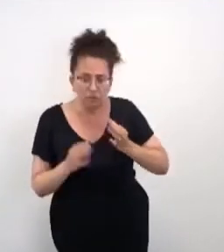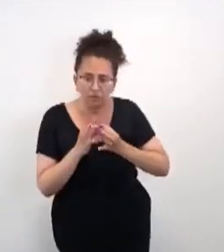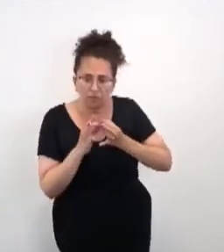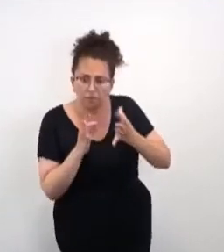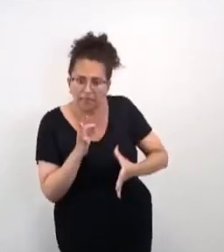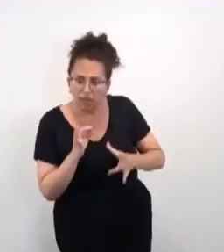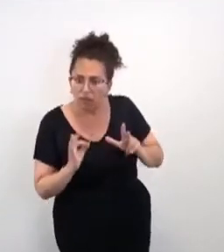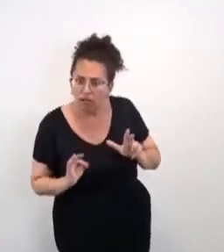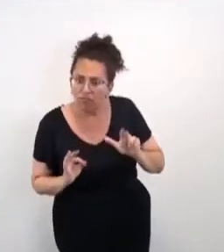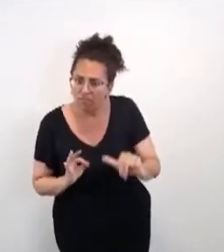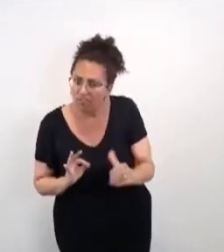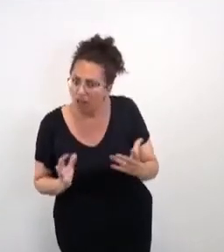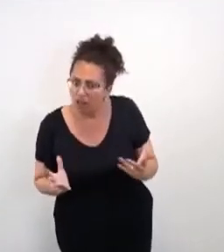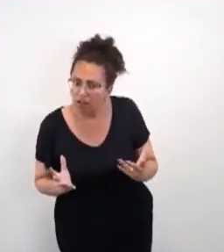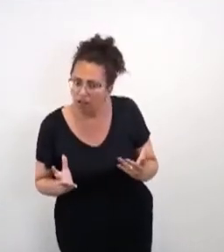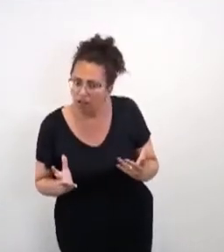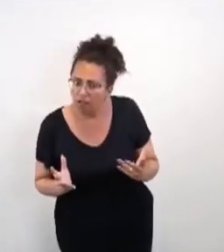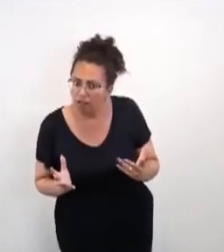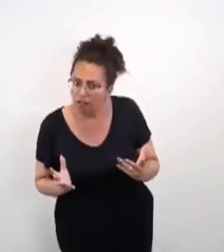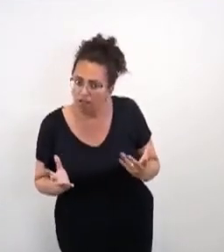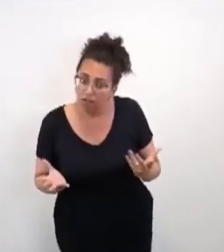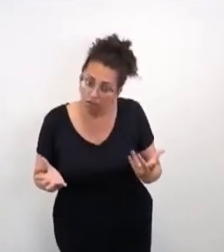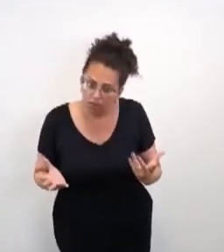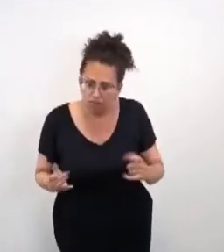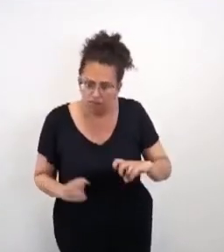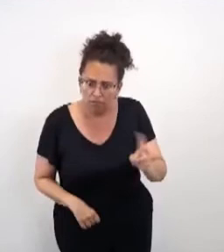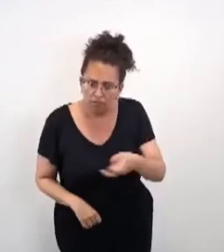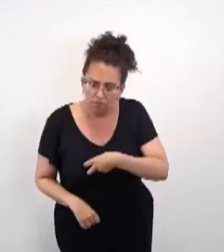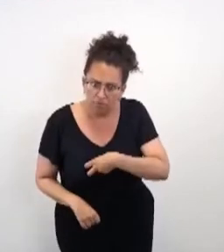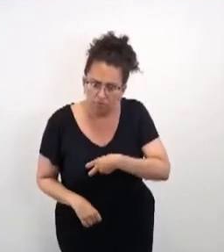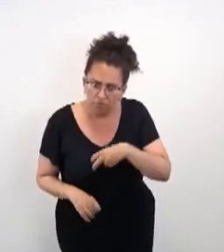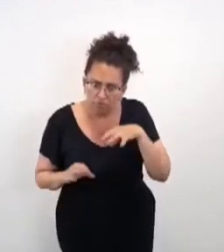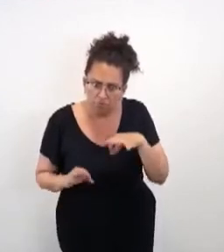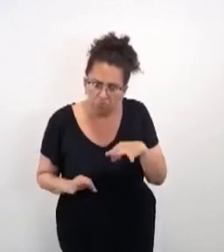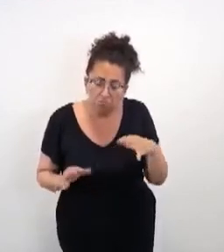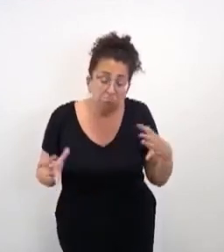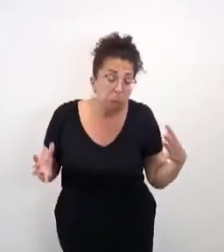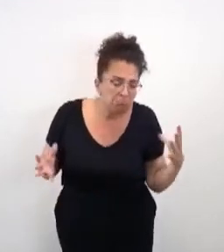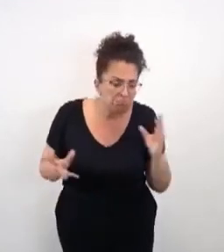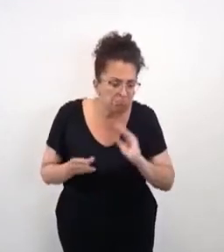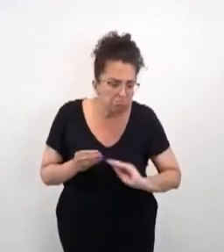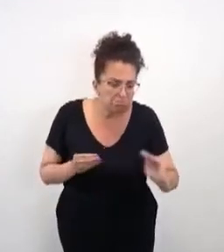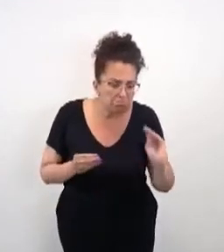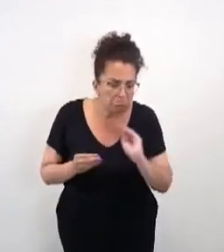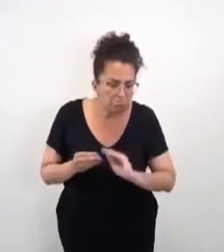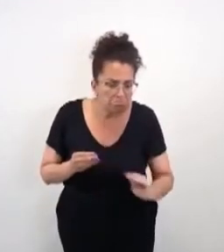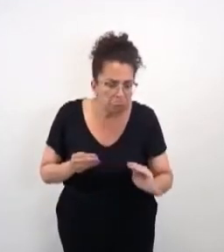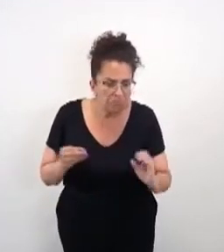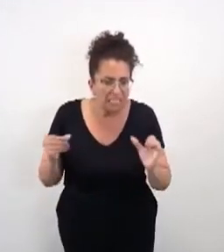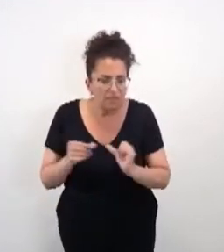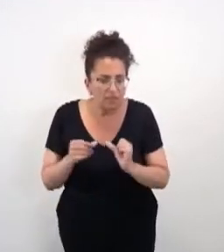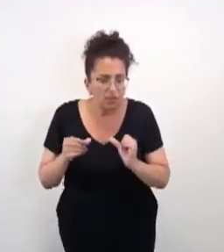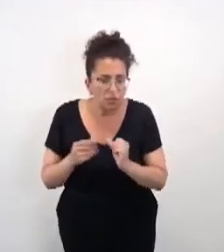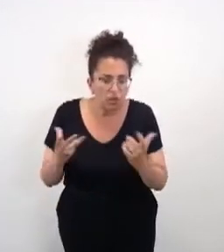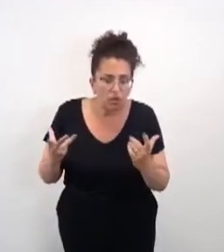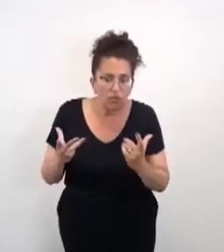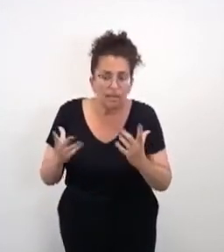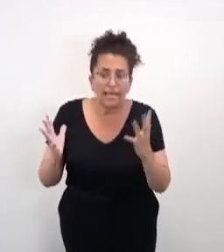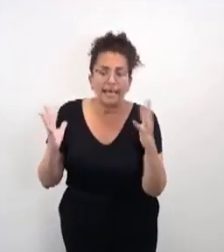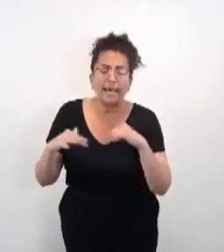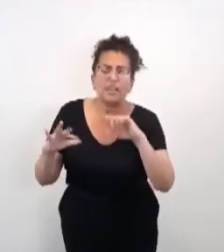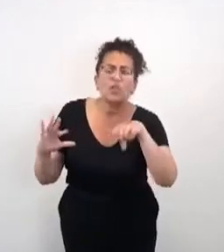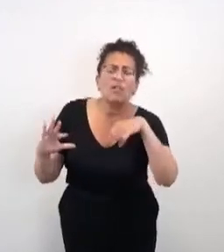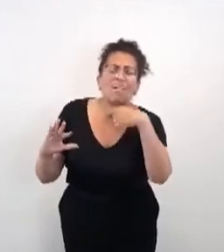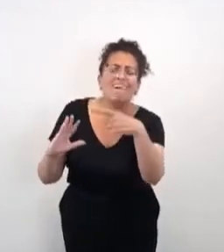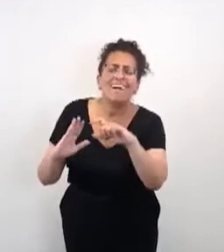ce dispositif. Il était temps. Je me pose d'ailleurs la question de savoir si on est obligé d'attendre effectivement cette réunion annoncée, si